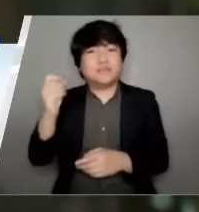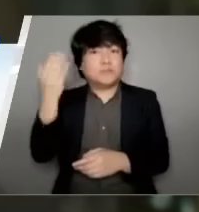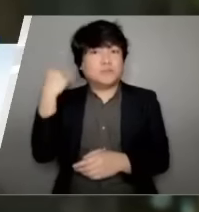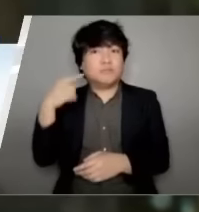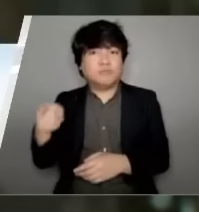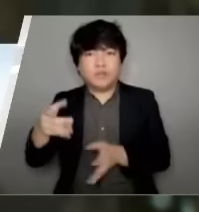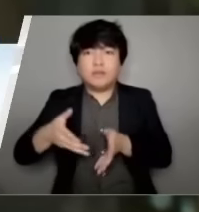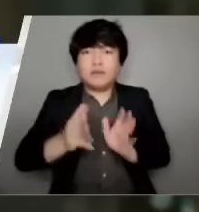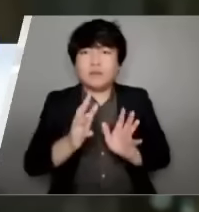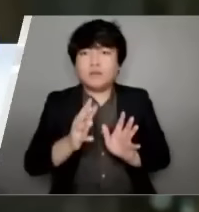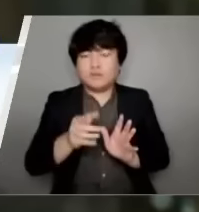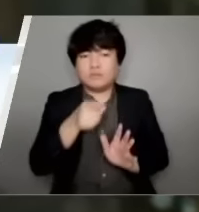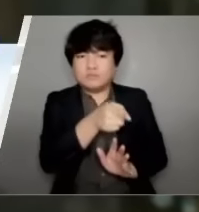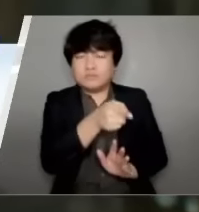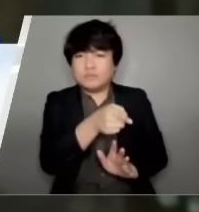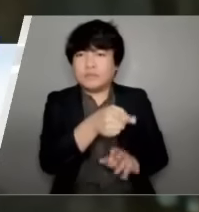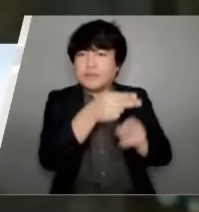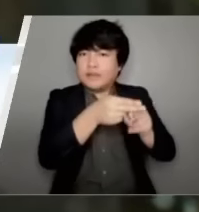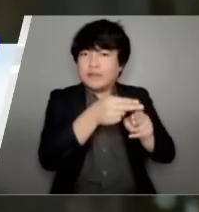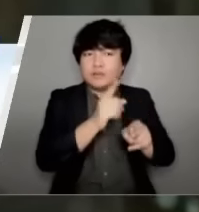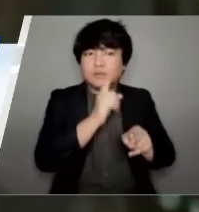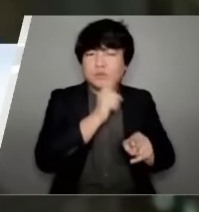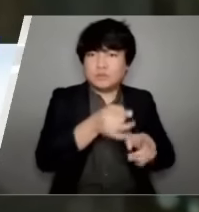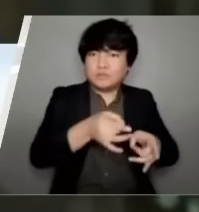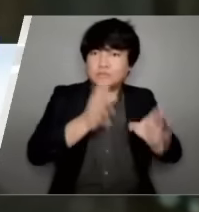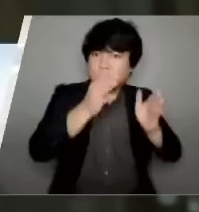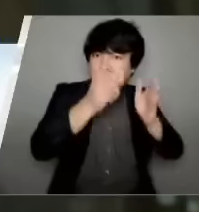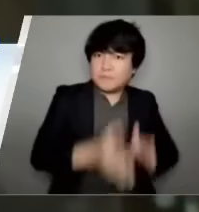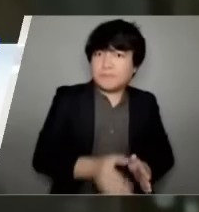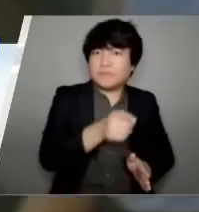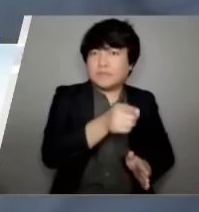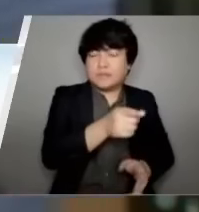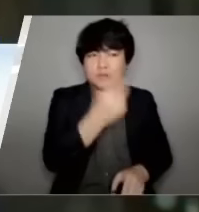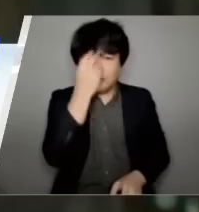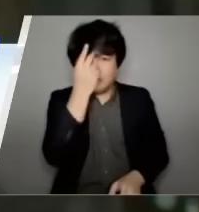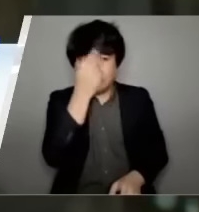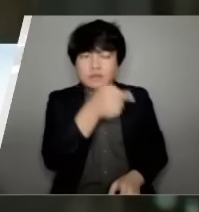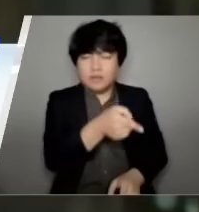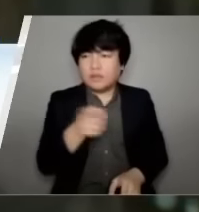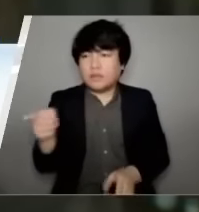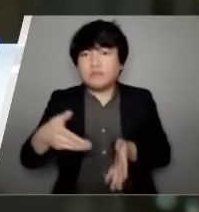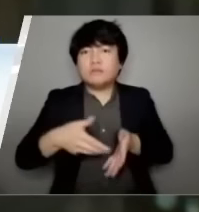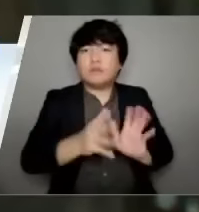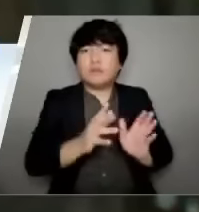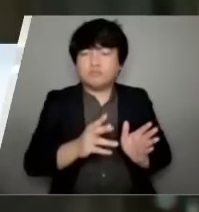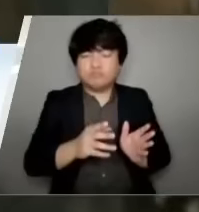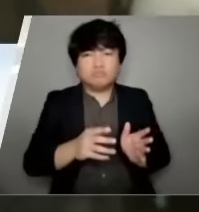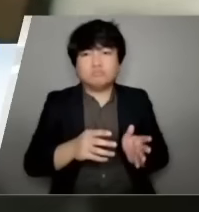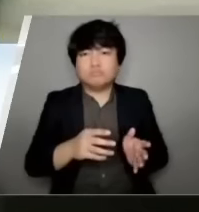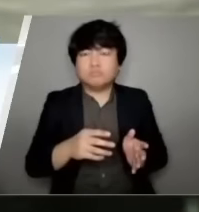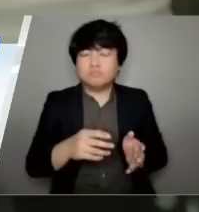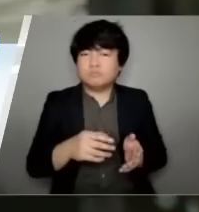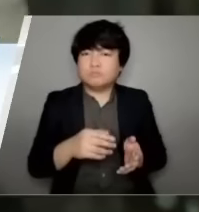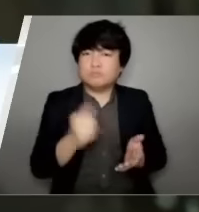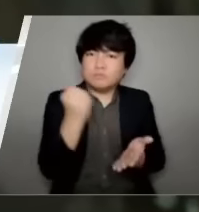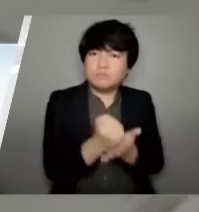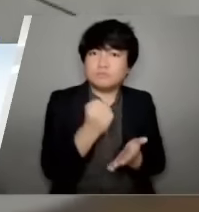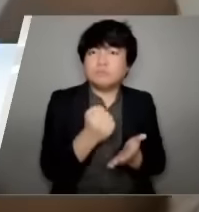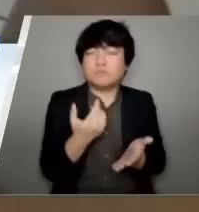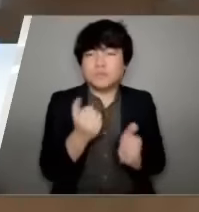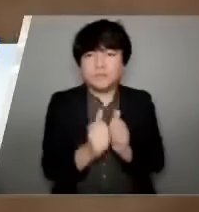travel pass sa mga taong pinaghihinalaan natin na mga nagpapatakbo ng illegal pogo